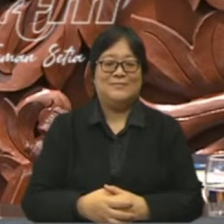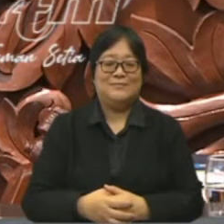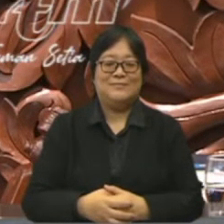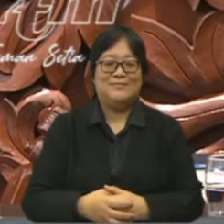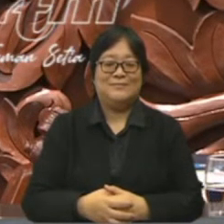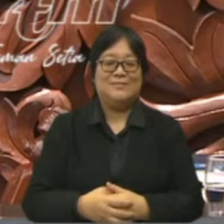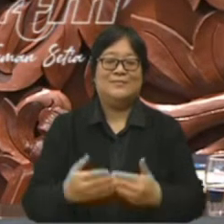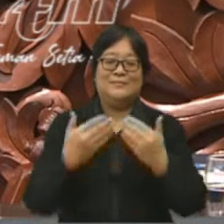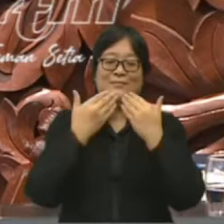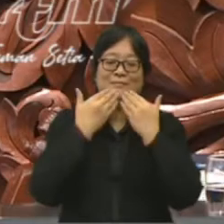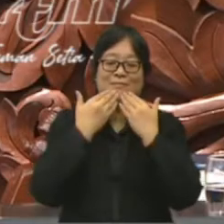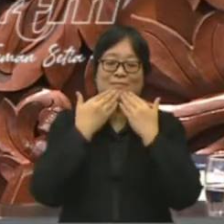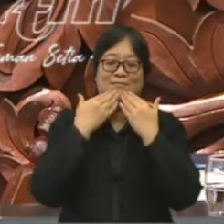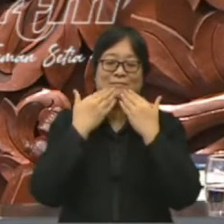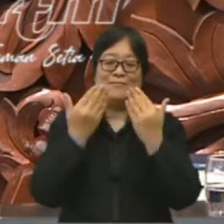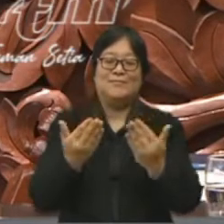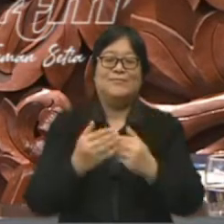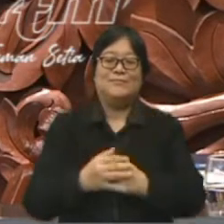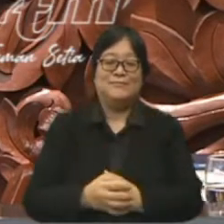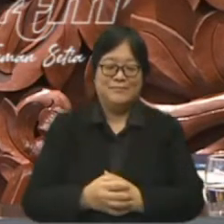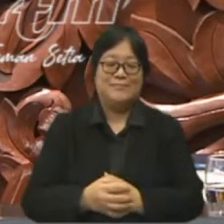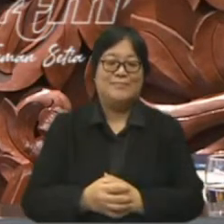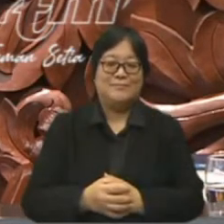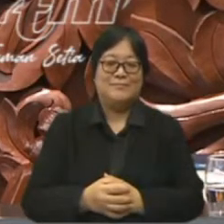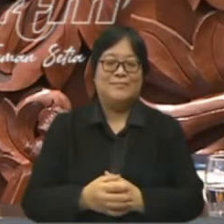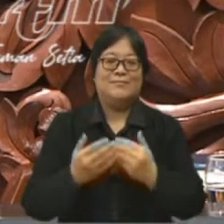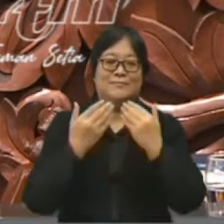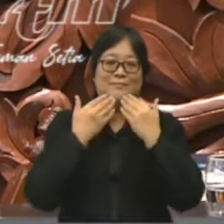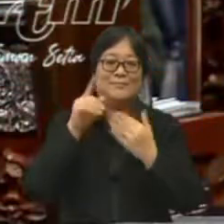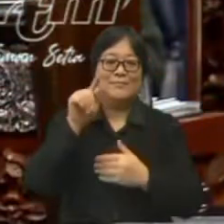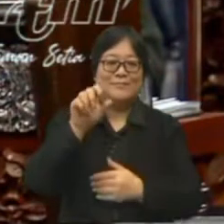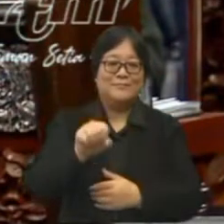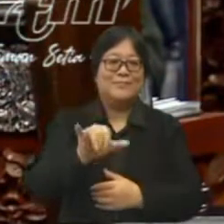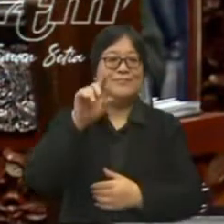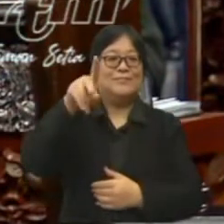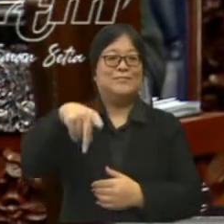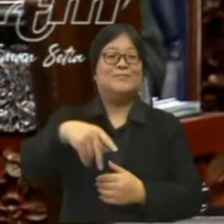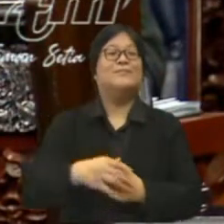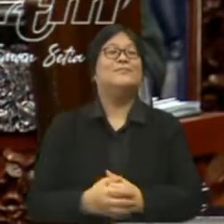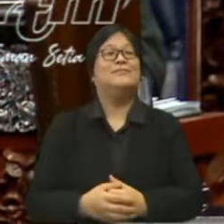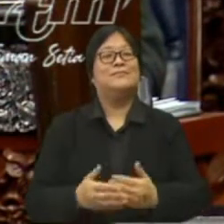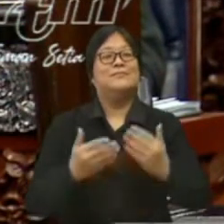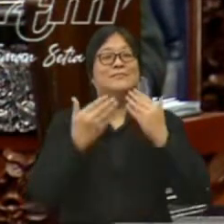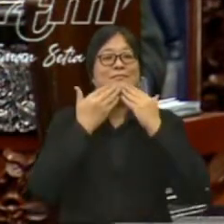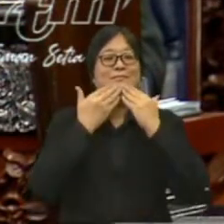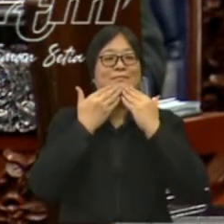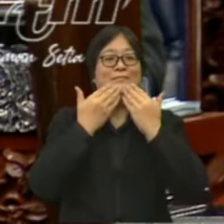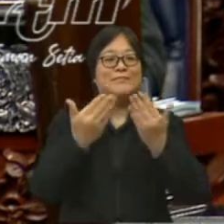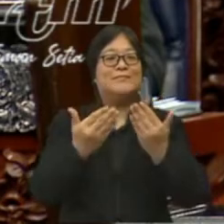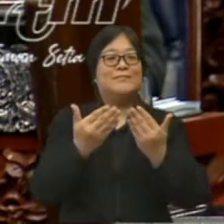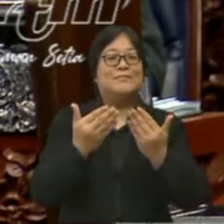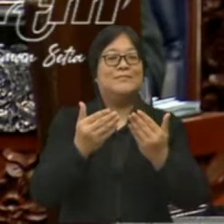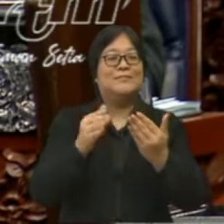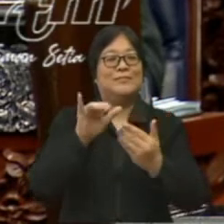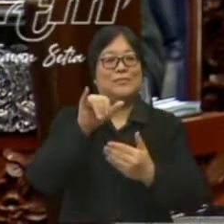terima kasih Terima kasih yang